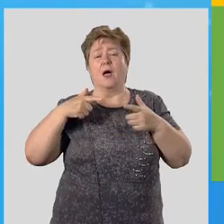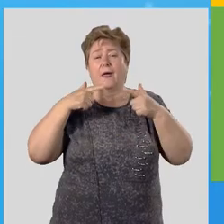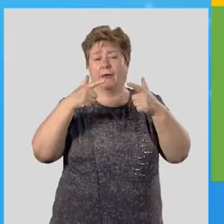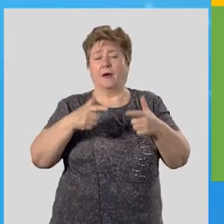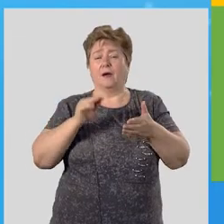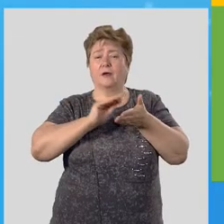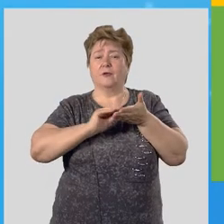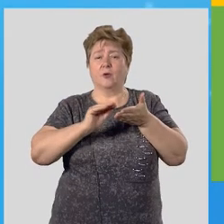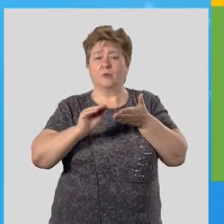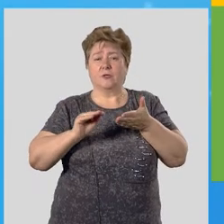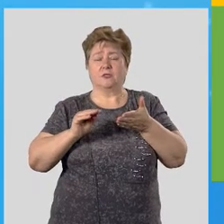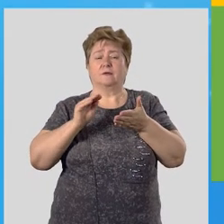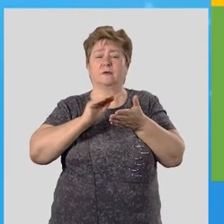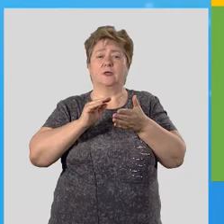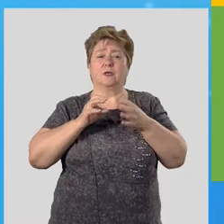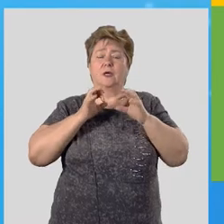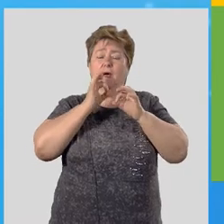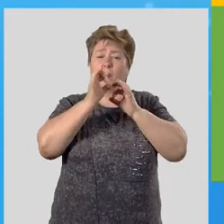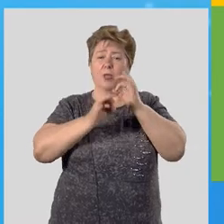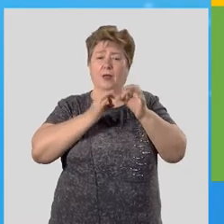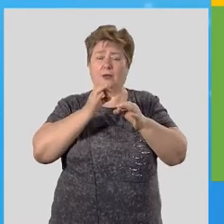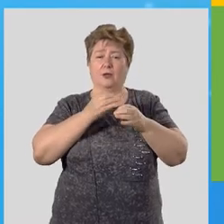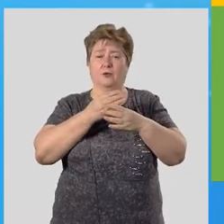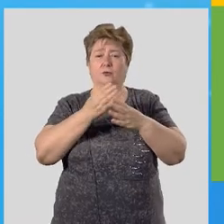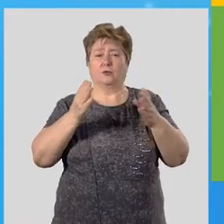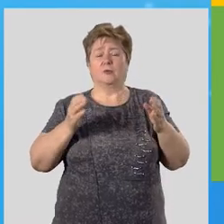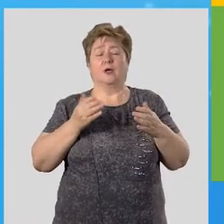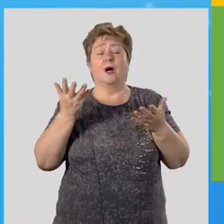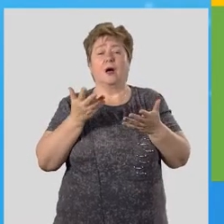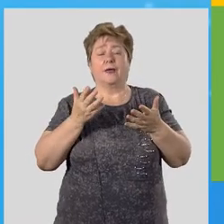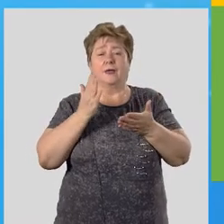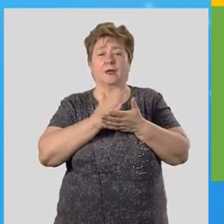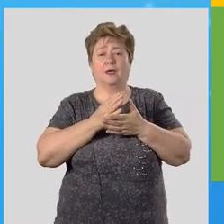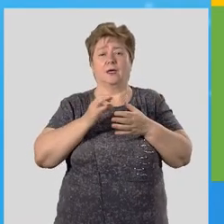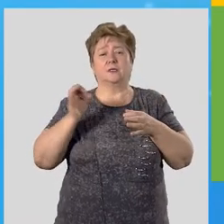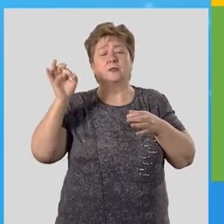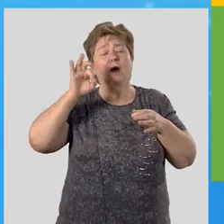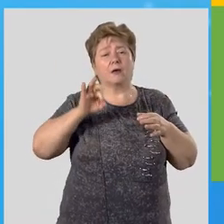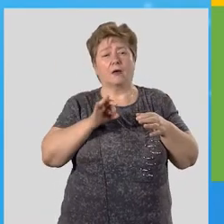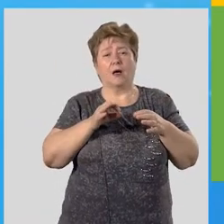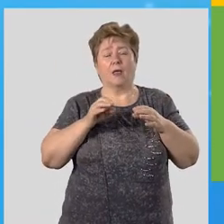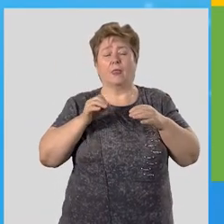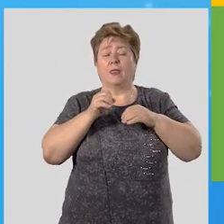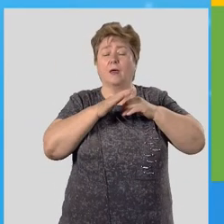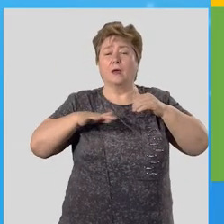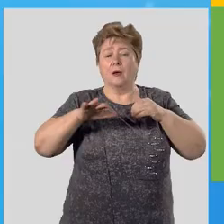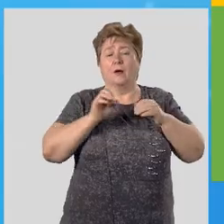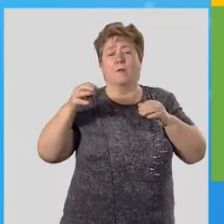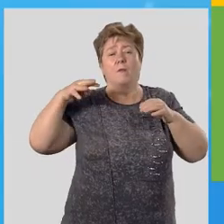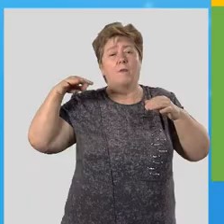география описывает нашу планету. Какие на ней есть океаны и материки,